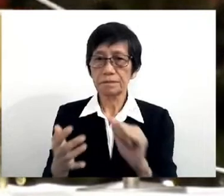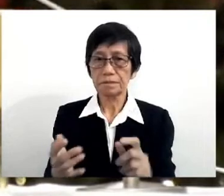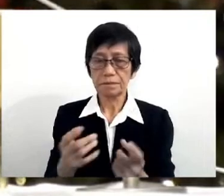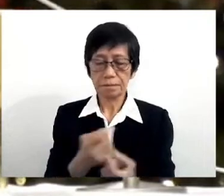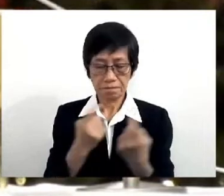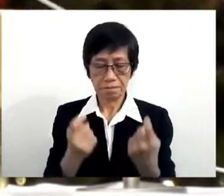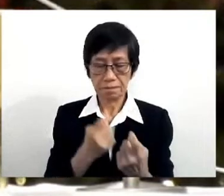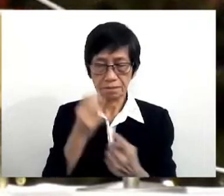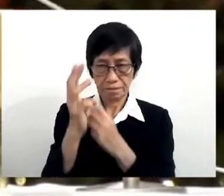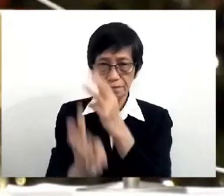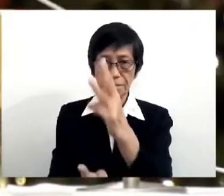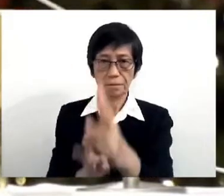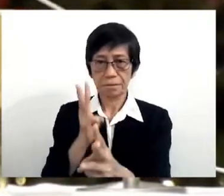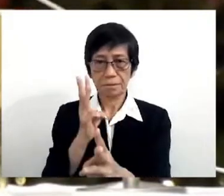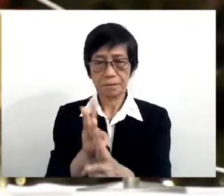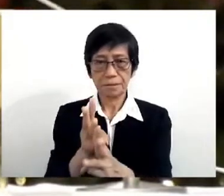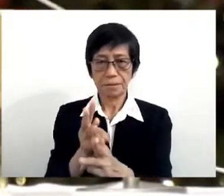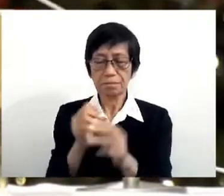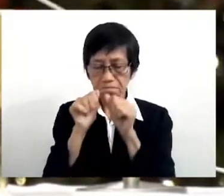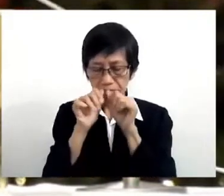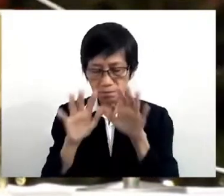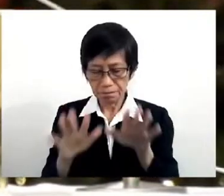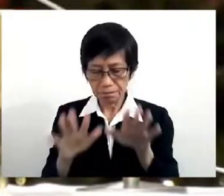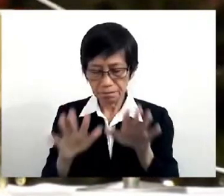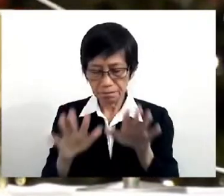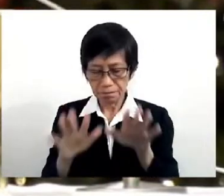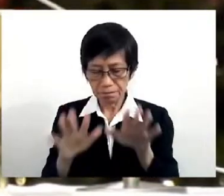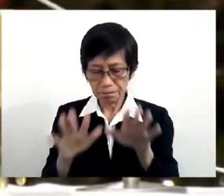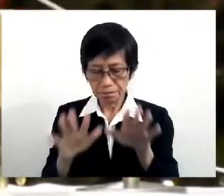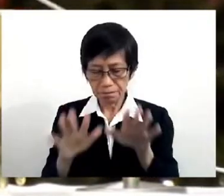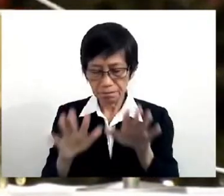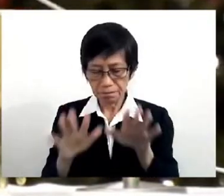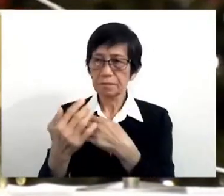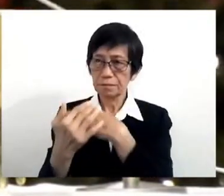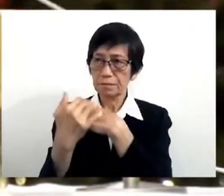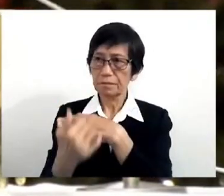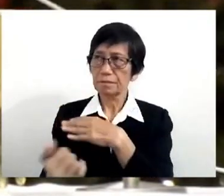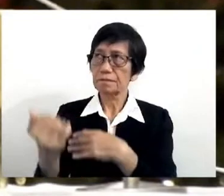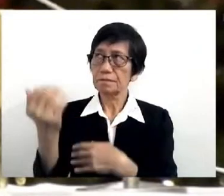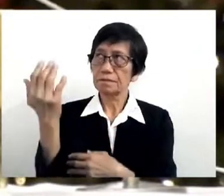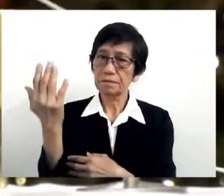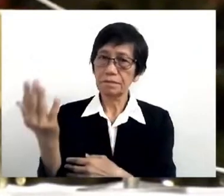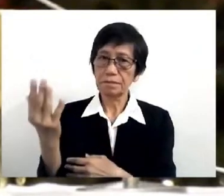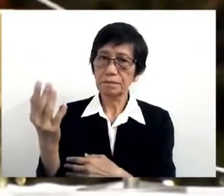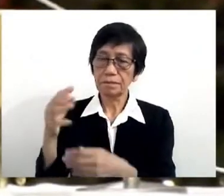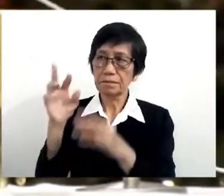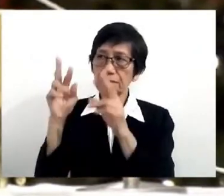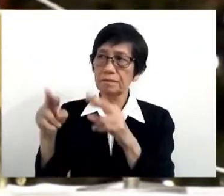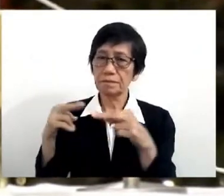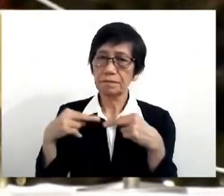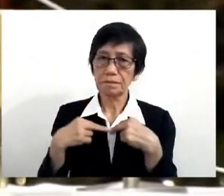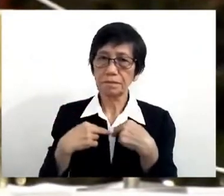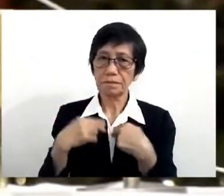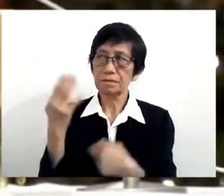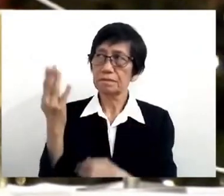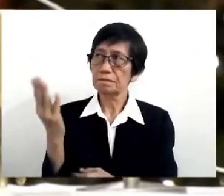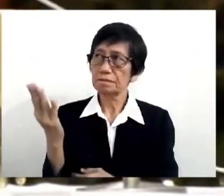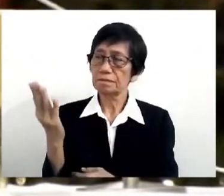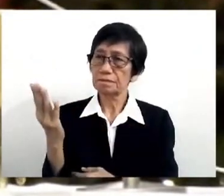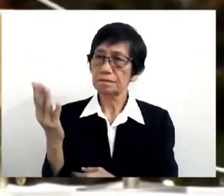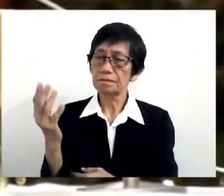sanlibutan. Mapalad tayong tinatawag niya upang tumanggap sa Kanya.